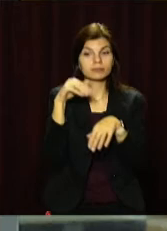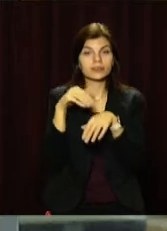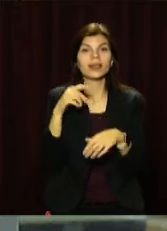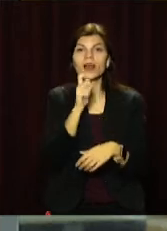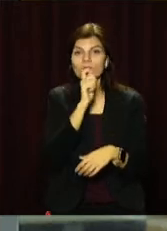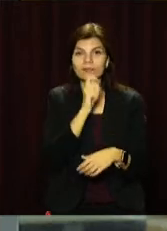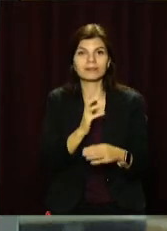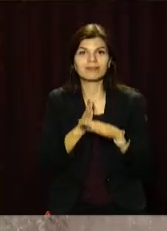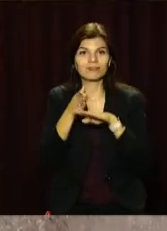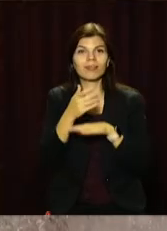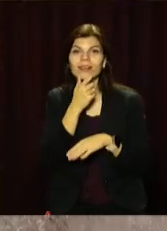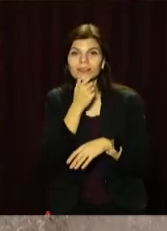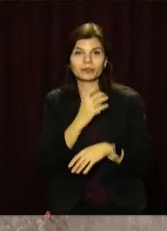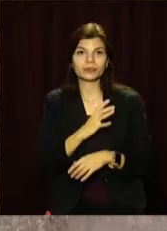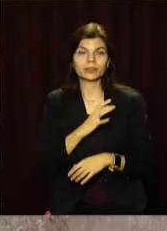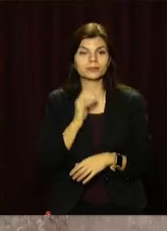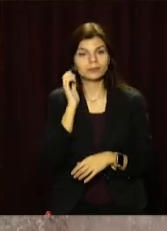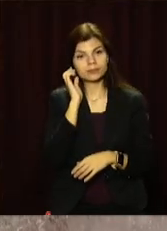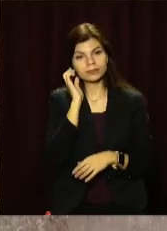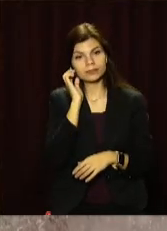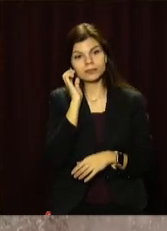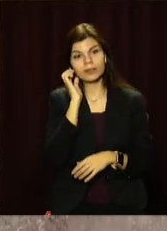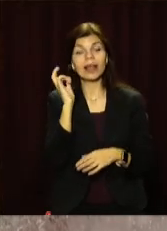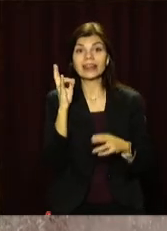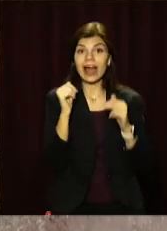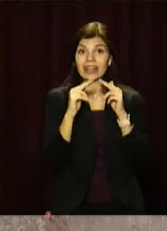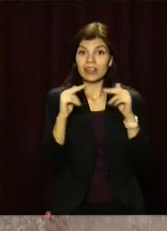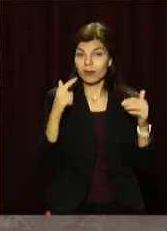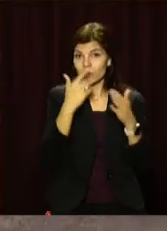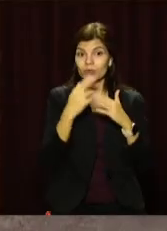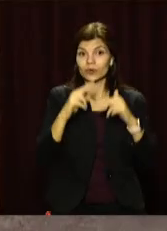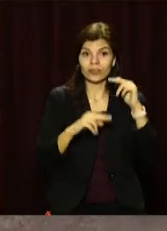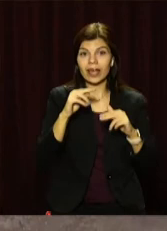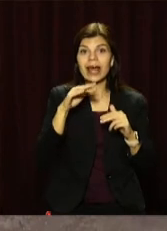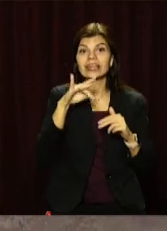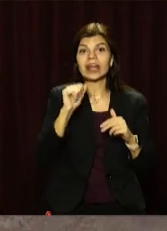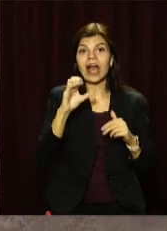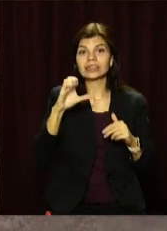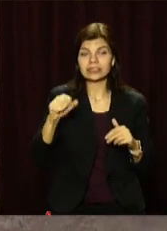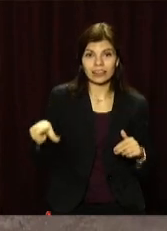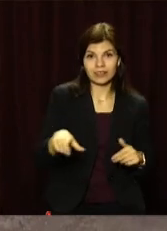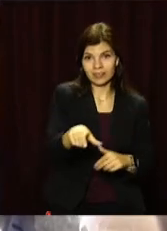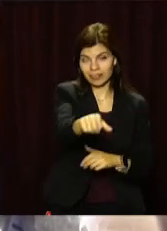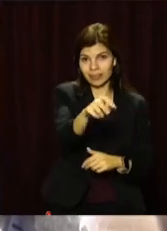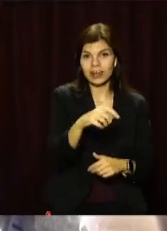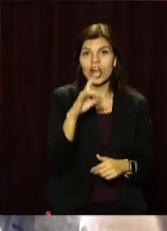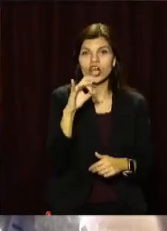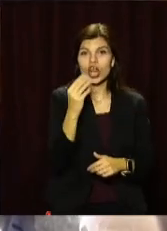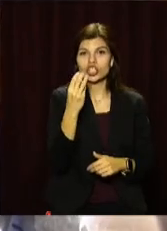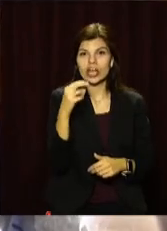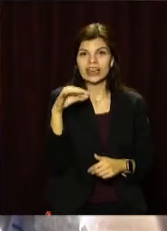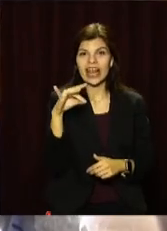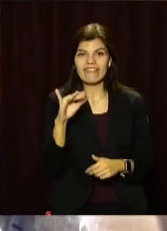Трибушенко. На Дніпропетровщині під час будівництва траси Дніпро-Решетилівка археологи знайшли амфори, стародавні